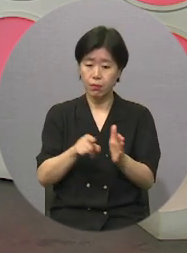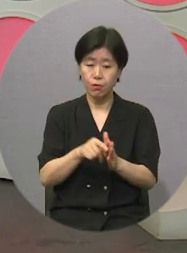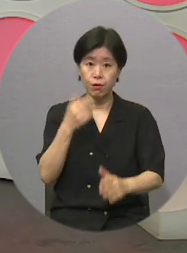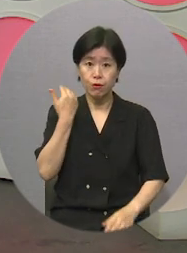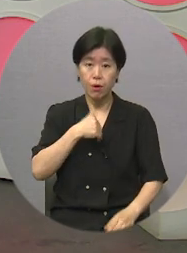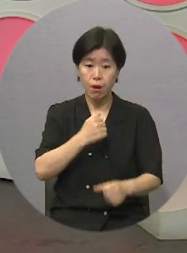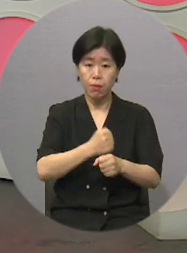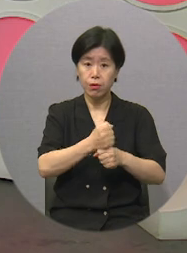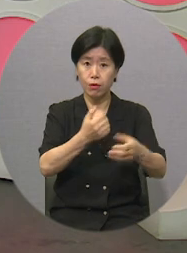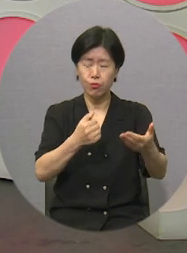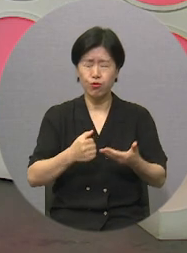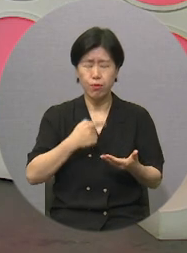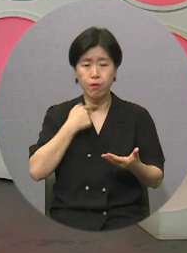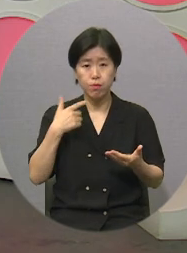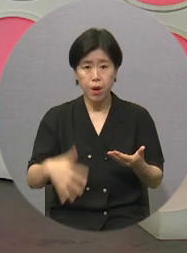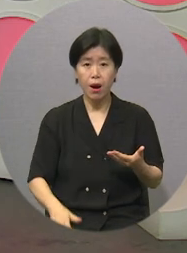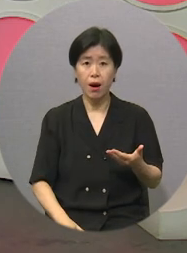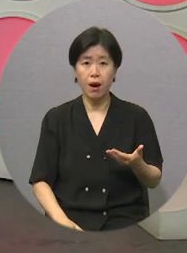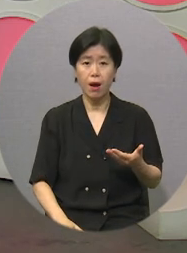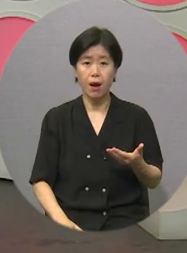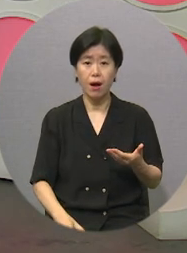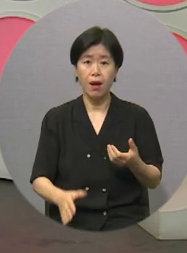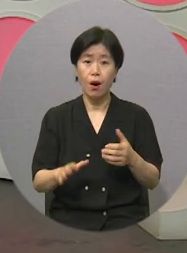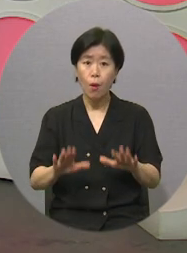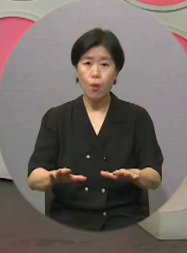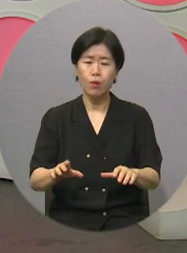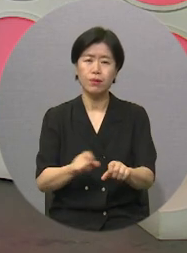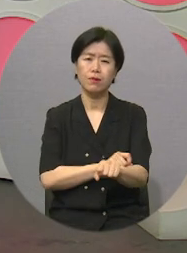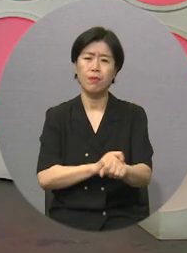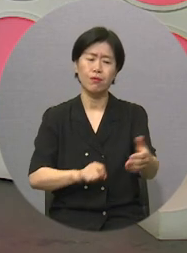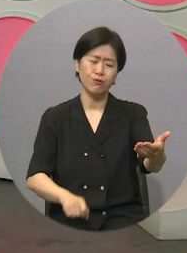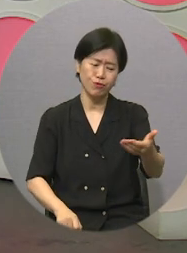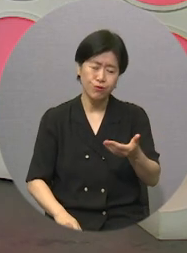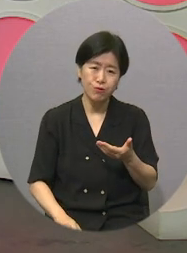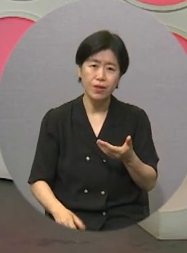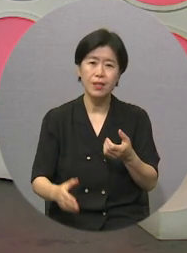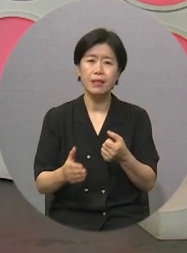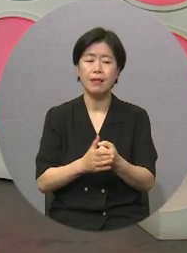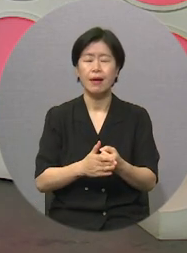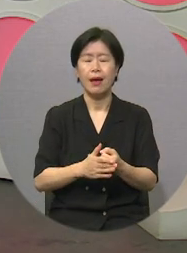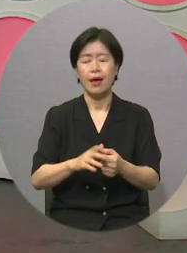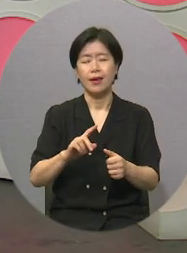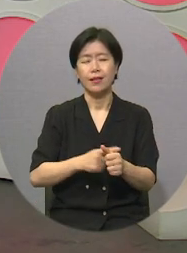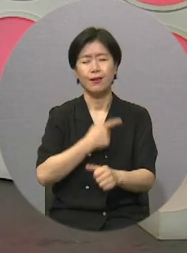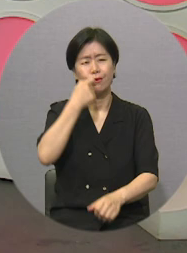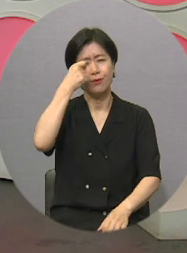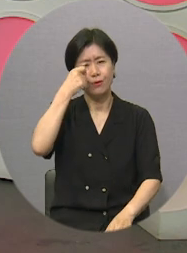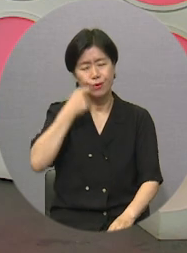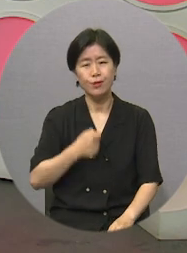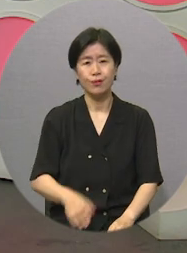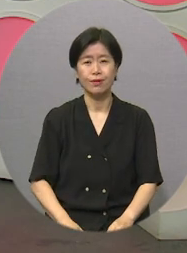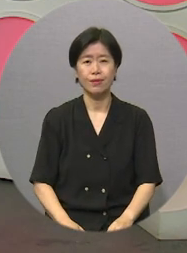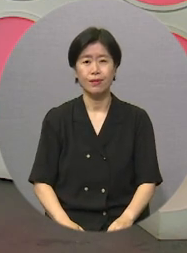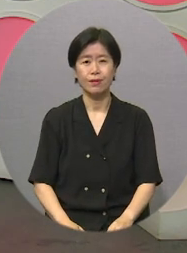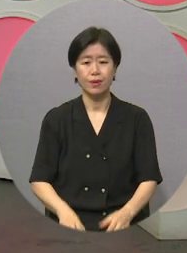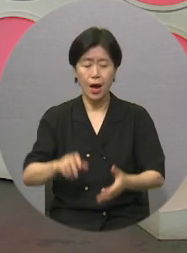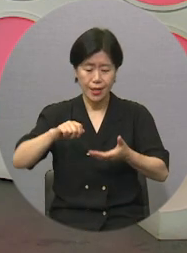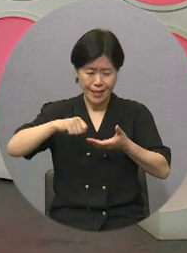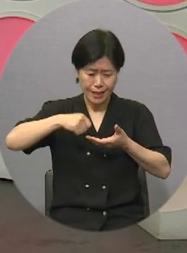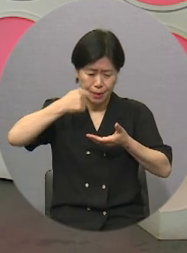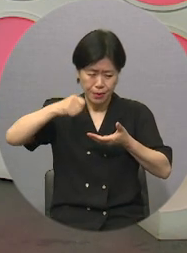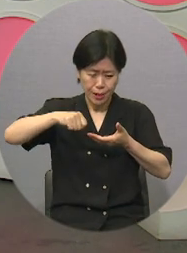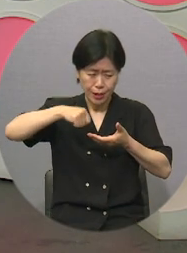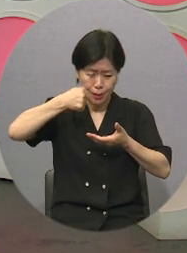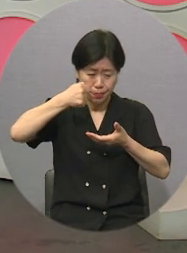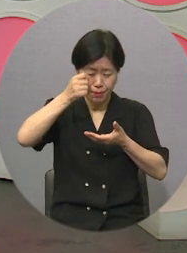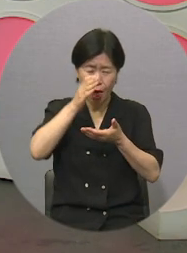아침에 식사를 하다니 눈물을 꾹 참고 맛있는 잣죽을 음미하며 먹었습니다. 저는 천천히 죽한 그릇을